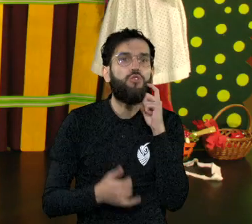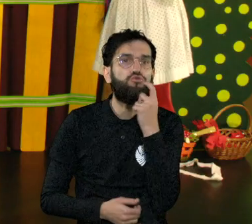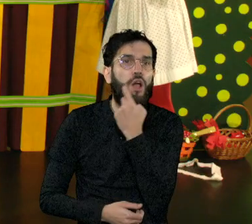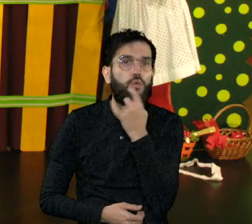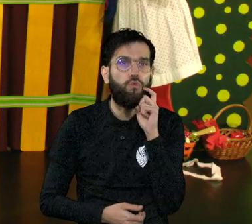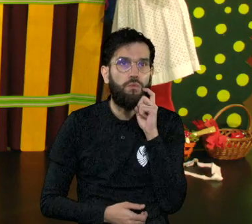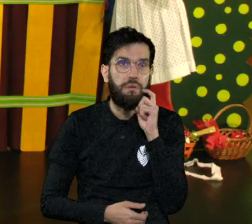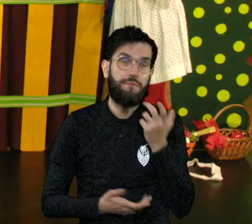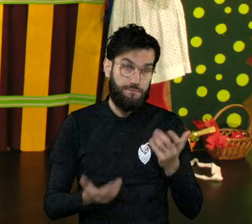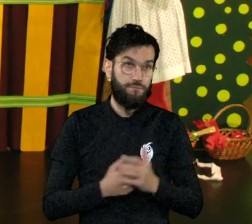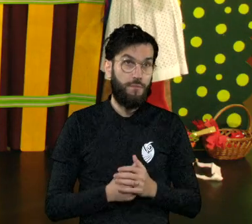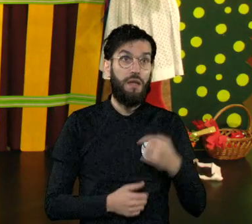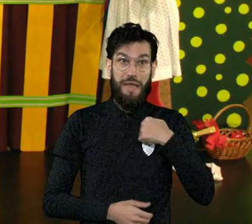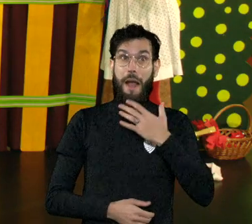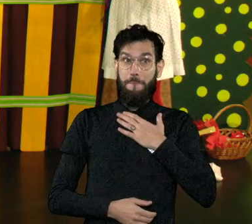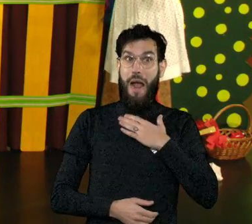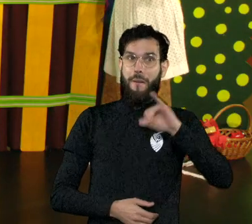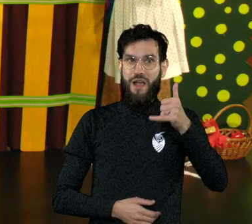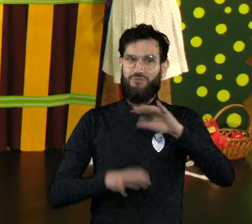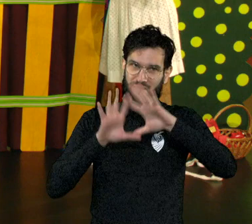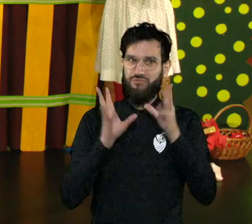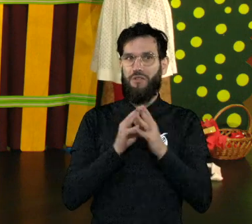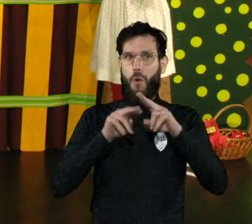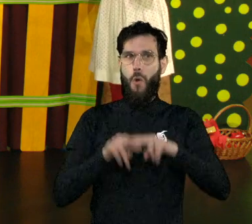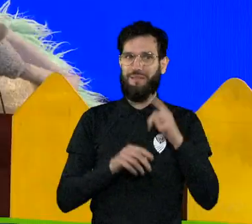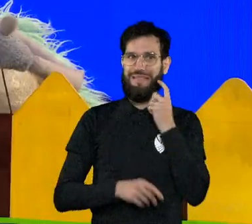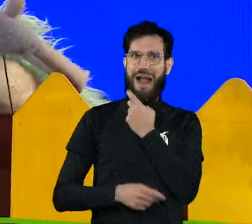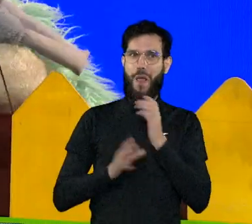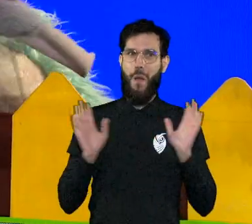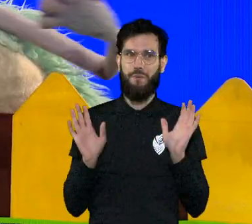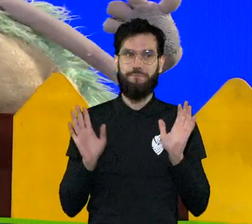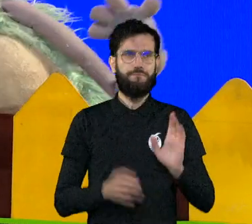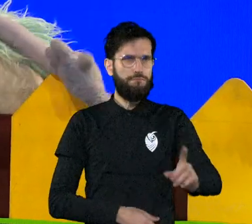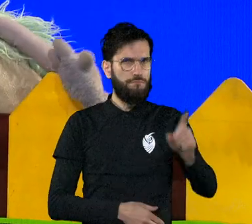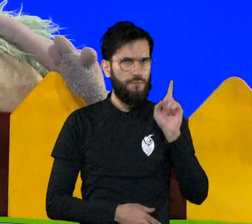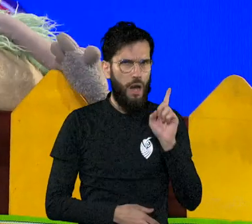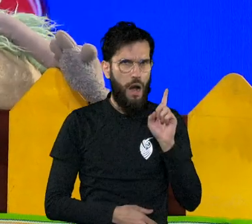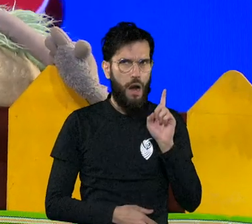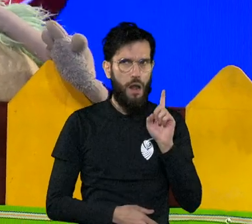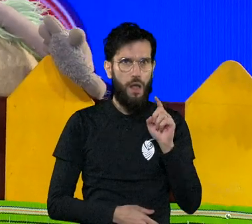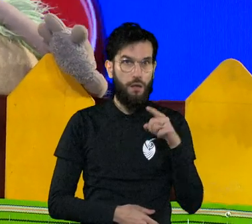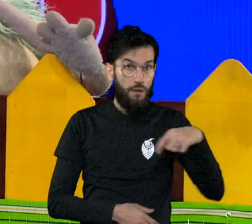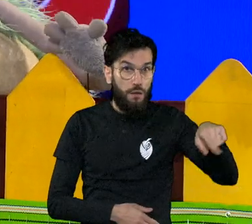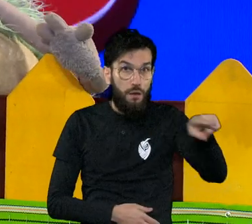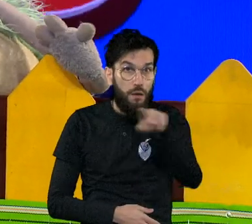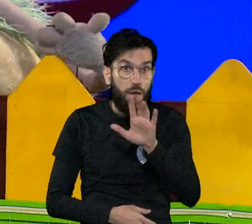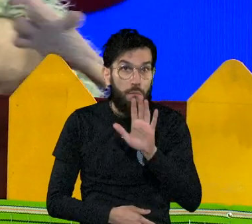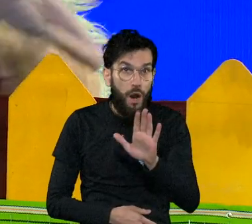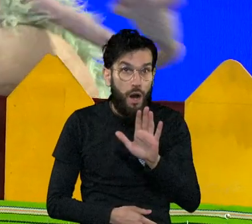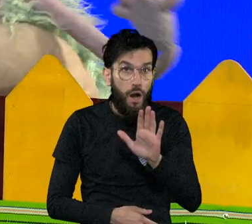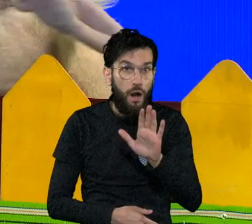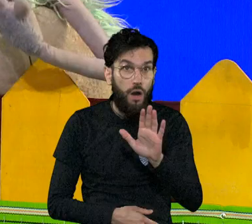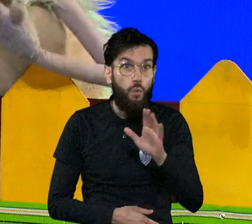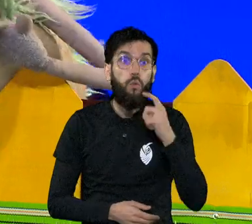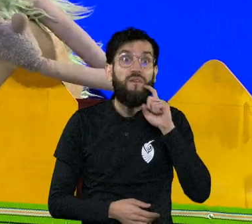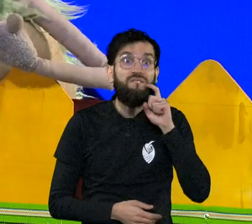nevypadol. No ja mám ešte všetky. No, tak ale keď vy máte, tak to už ste potom veľká, či keď